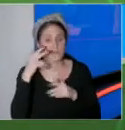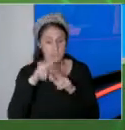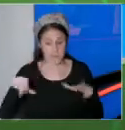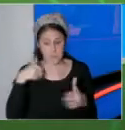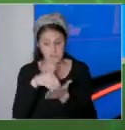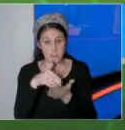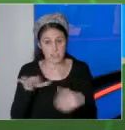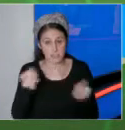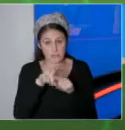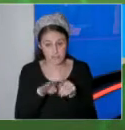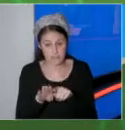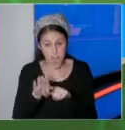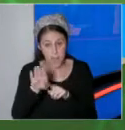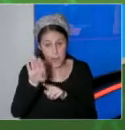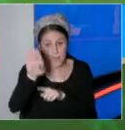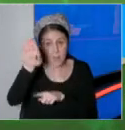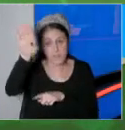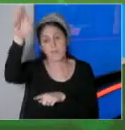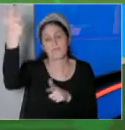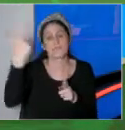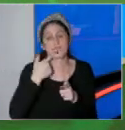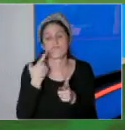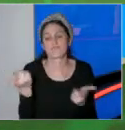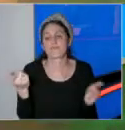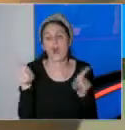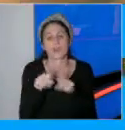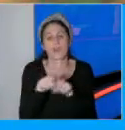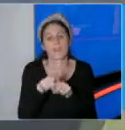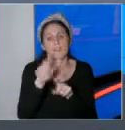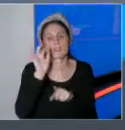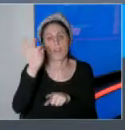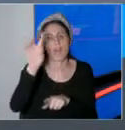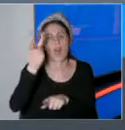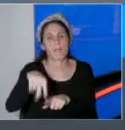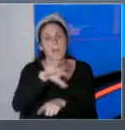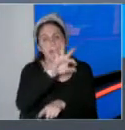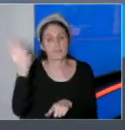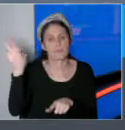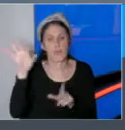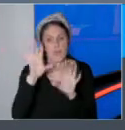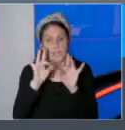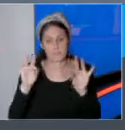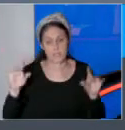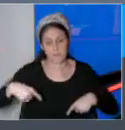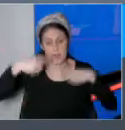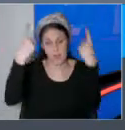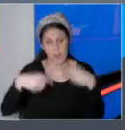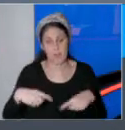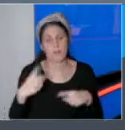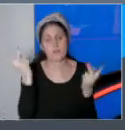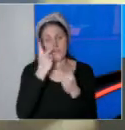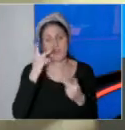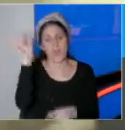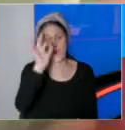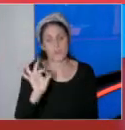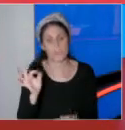מתקדם כרגע, אנחנו נגיע בסוף לאותו רף של 2,500 נדבקים ביום, וכמובן שגם אחוז